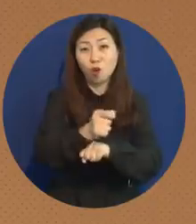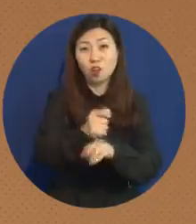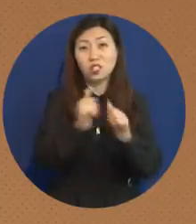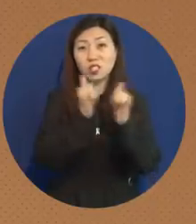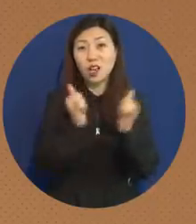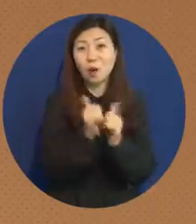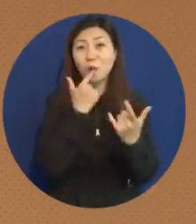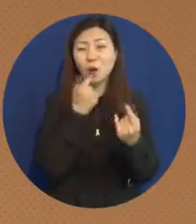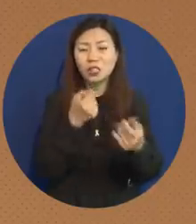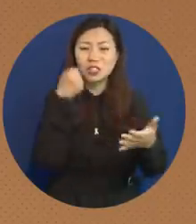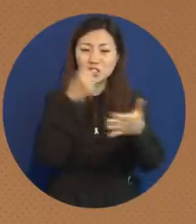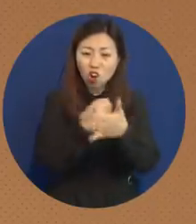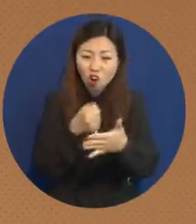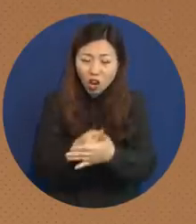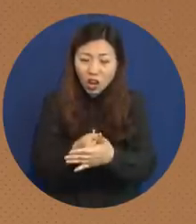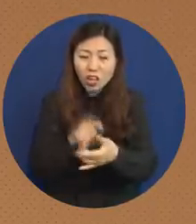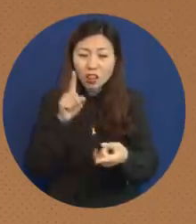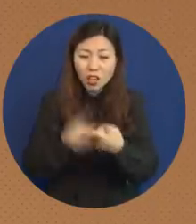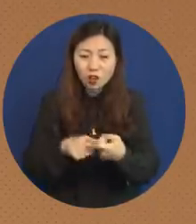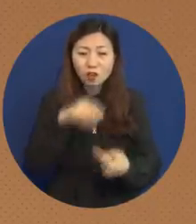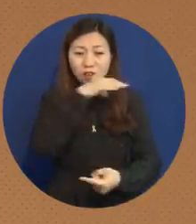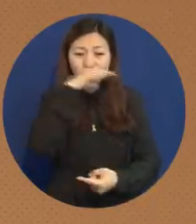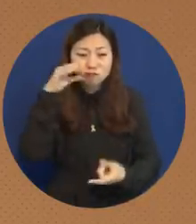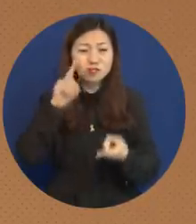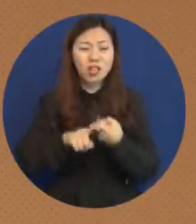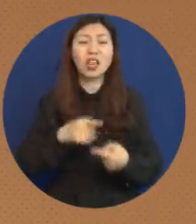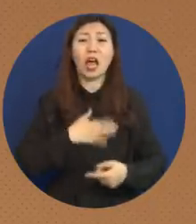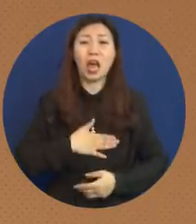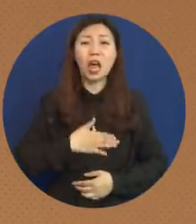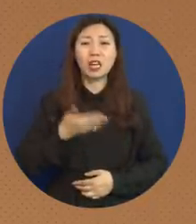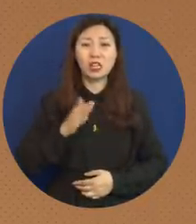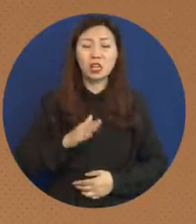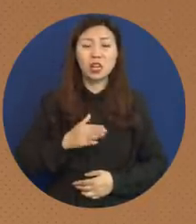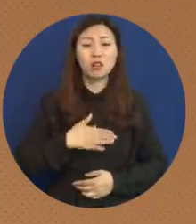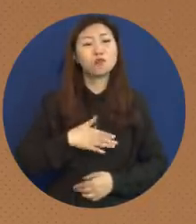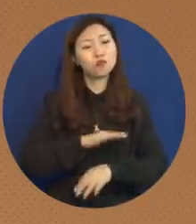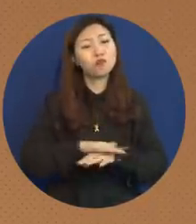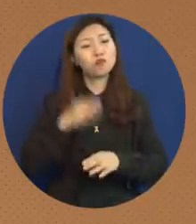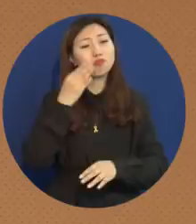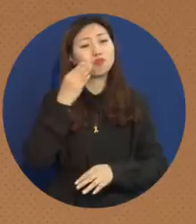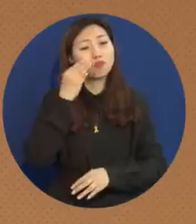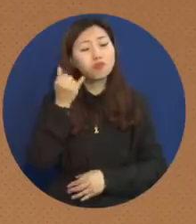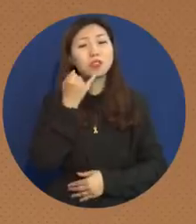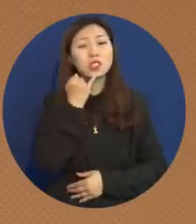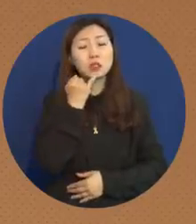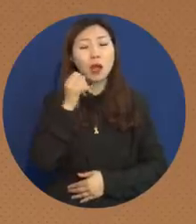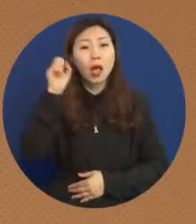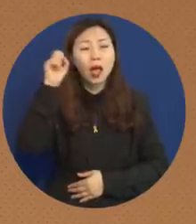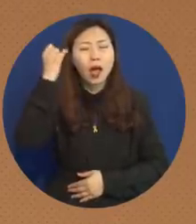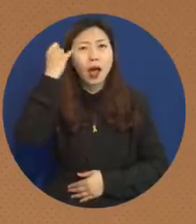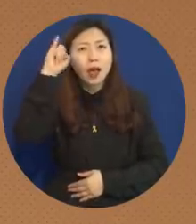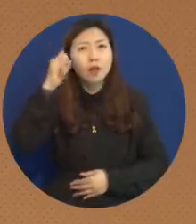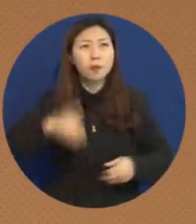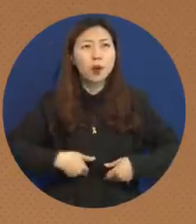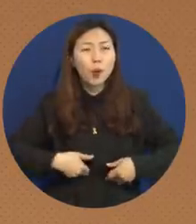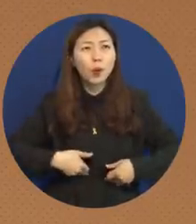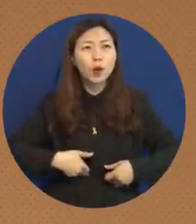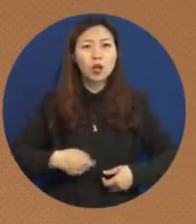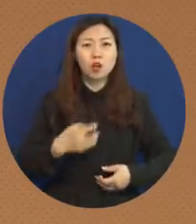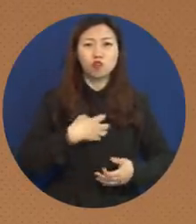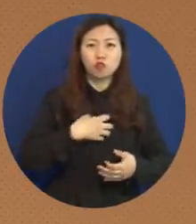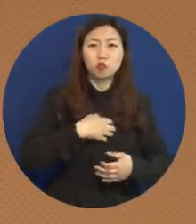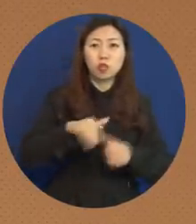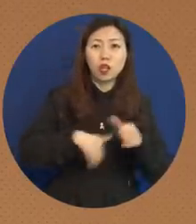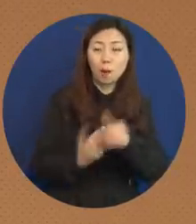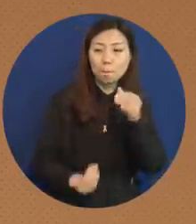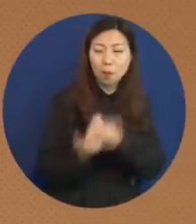잘하는데, 그러니까 어떤 이렇게 아이디어를 새로 내고 갑자기 이렇게 위급 상황에 능동적으로